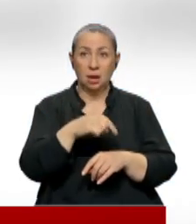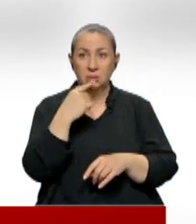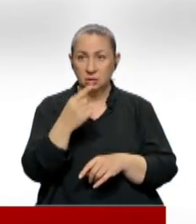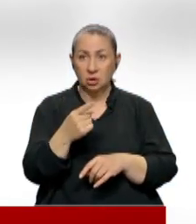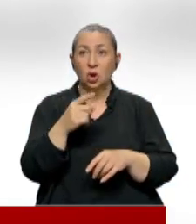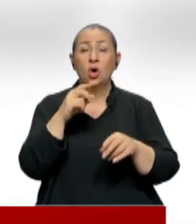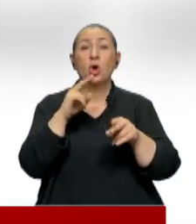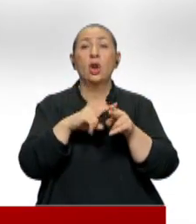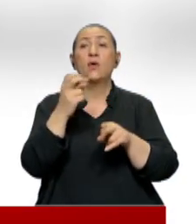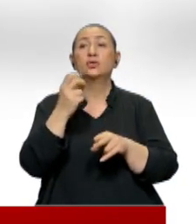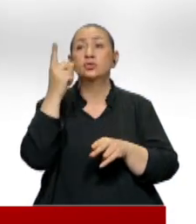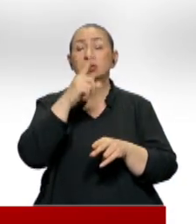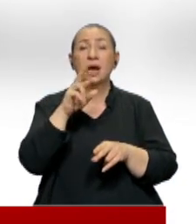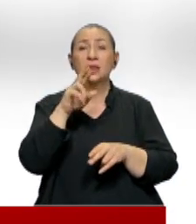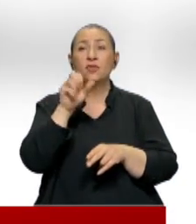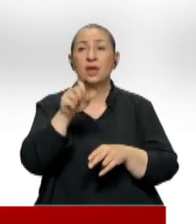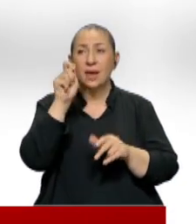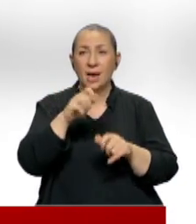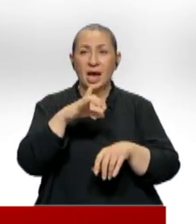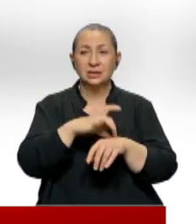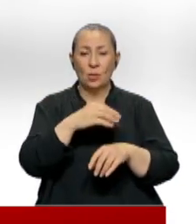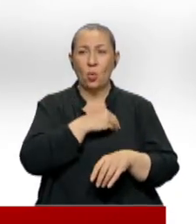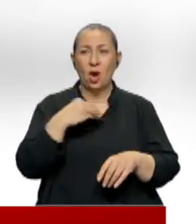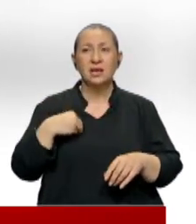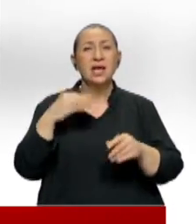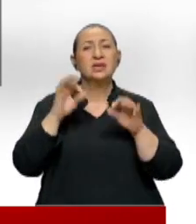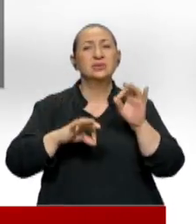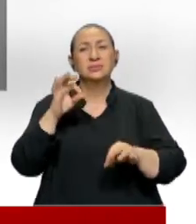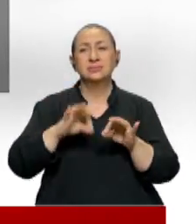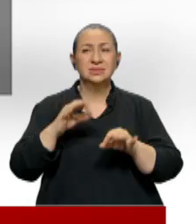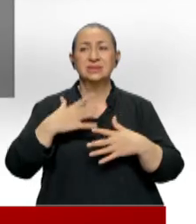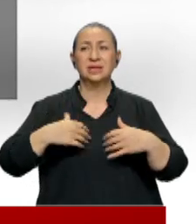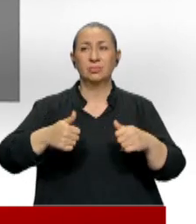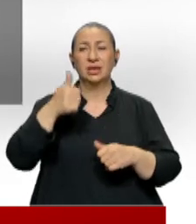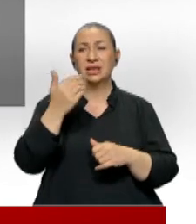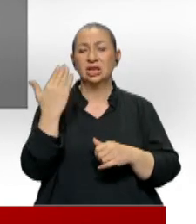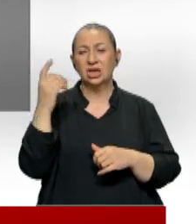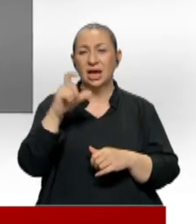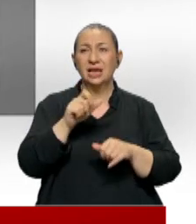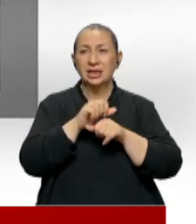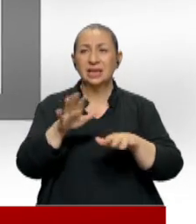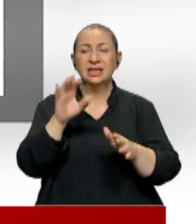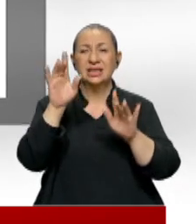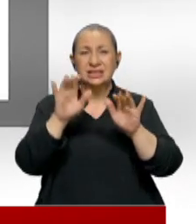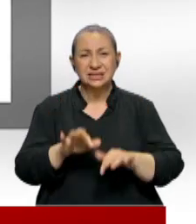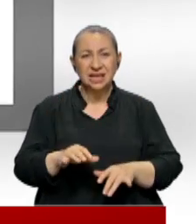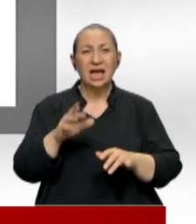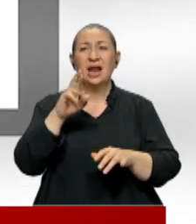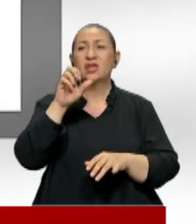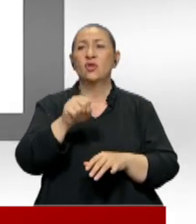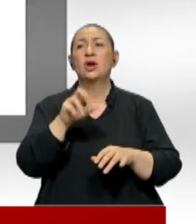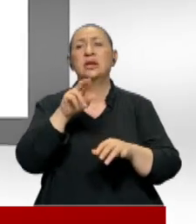getirdiler komik tedbirleri sebebiyle randevu ile yapılan hasta muayene işlemleri Sağlık Bakanlığı'nın geçen ay yayınla bu hızıyla